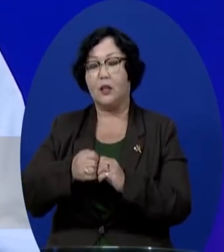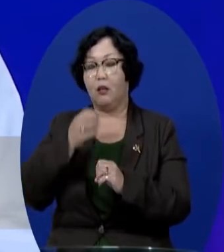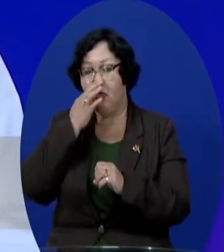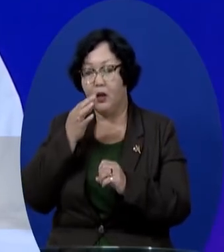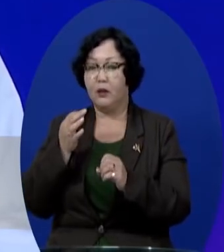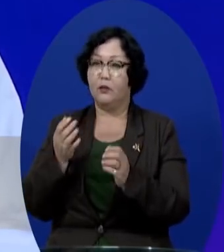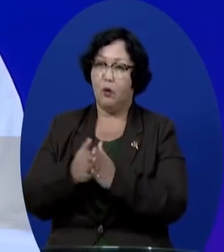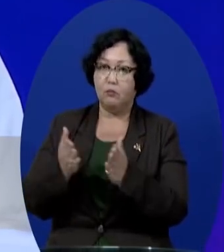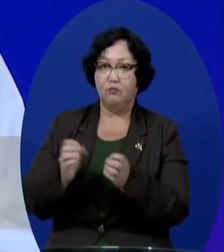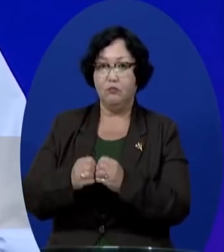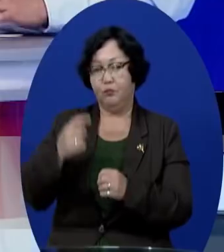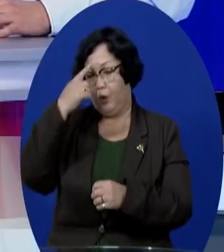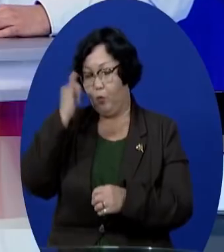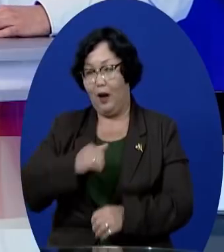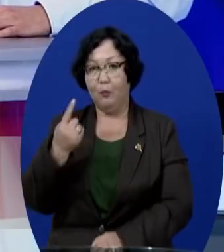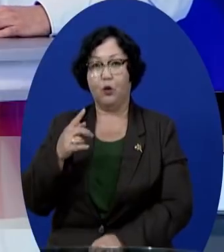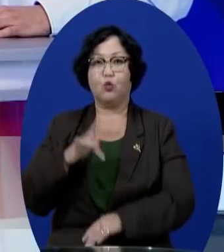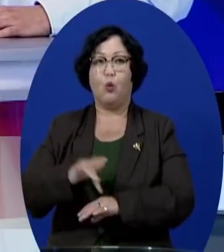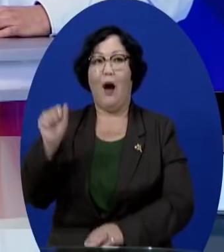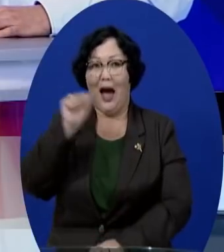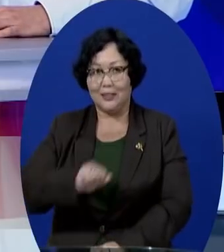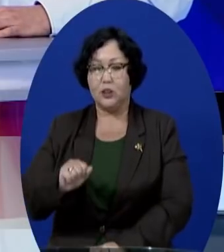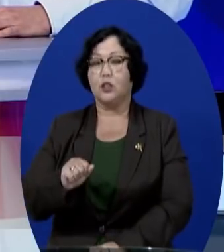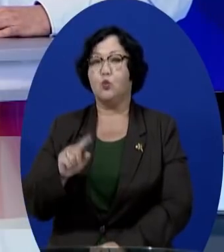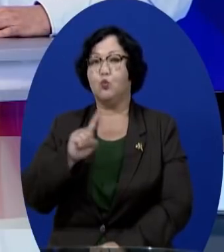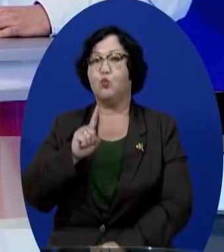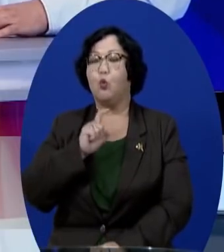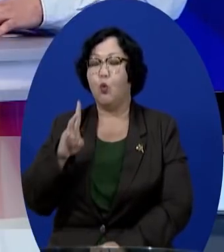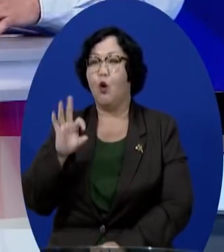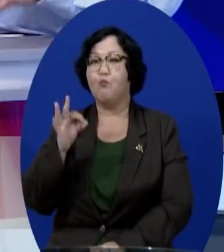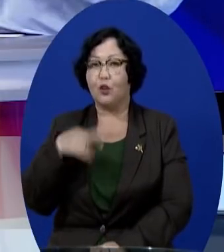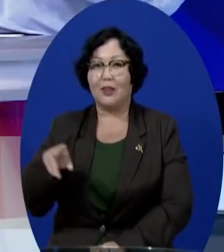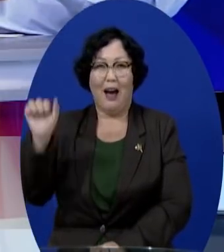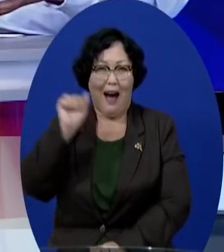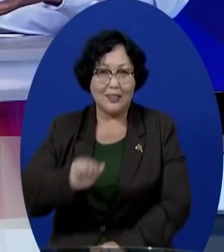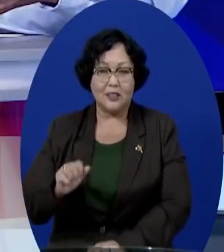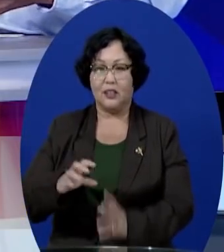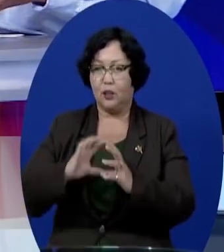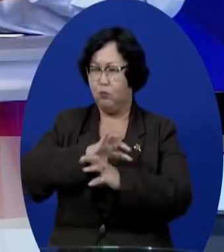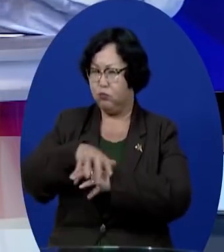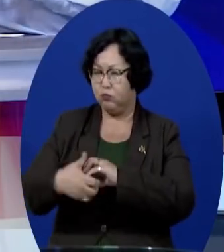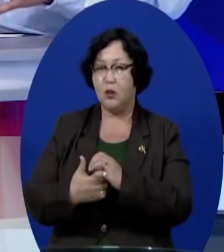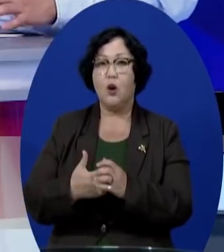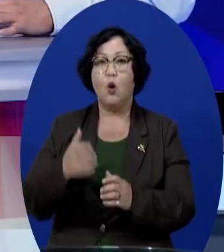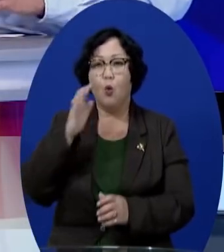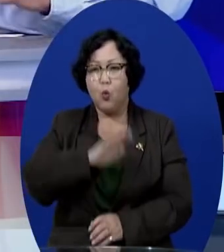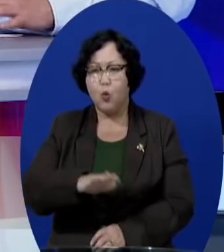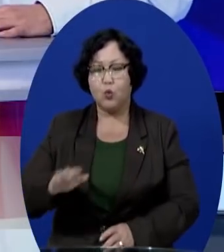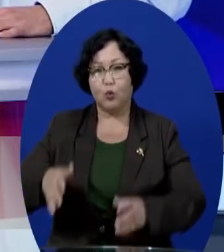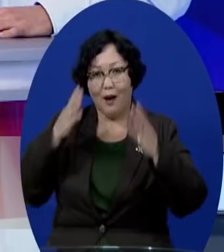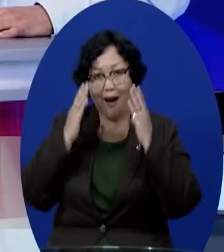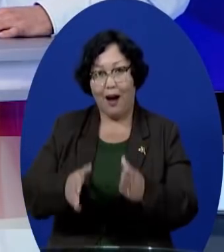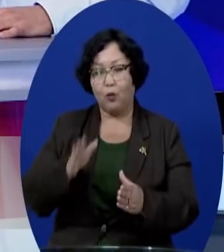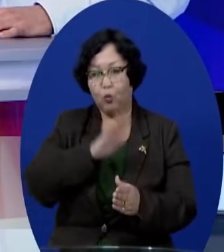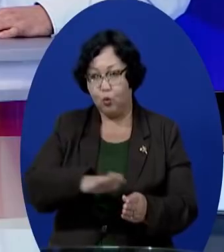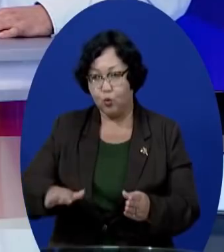төдийгүй зүүн өмнөд Аз, Төв Аз, дэлхийн нийтээр Монгол улс цоохор ирвэсэн хамгаалахын тулд хүүхд рүүгээ хандаж хүүхдээр дамжуулан ийм сайхан